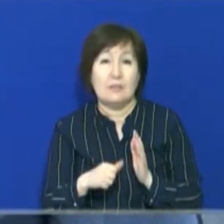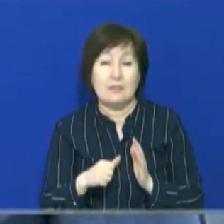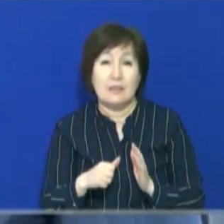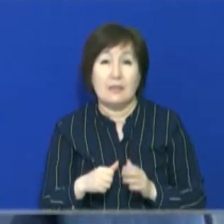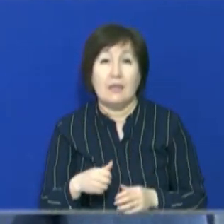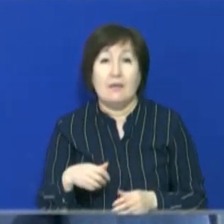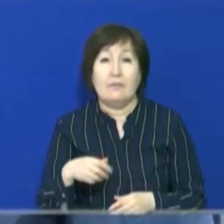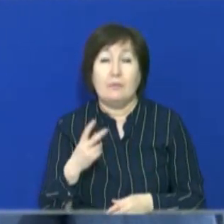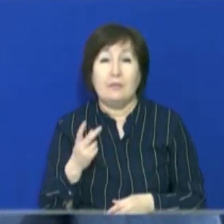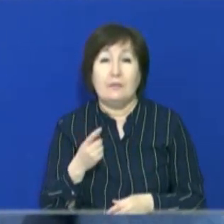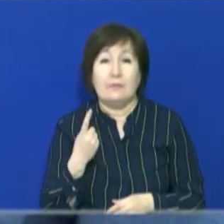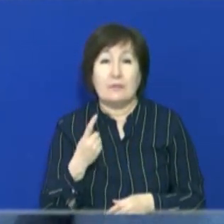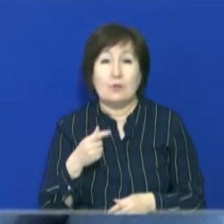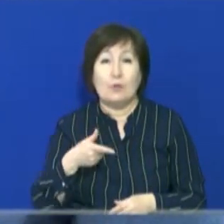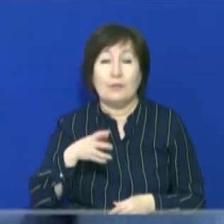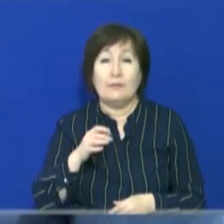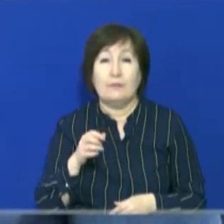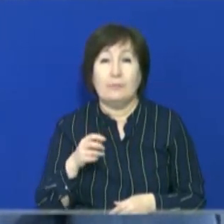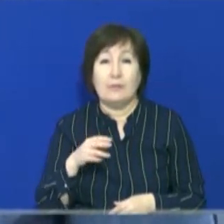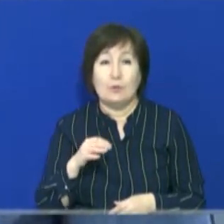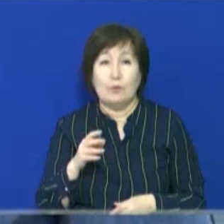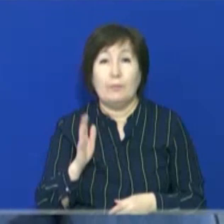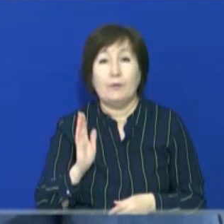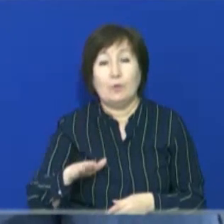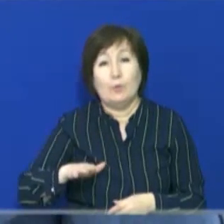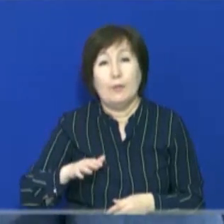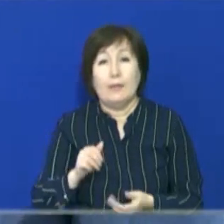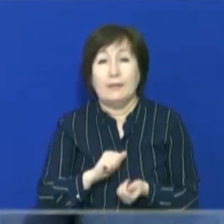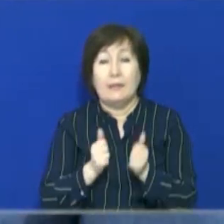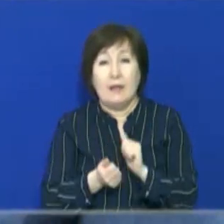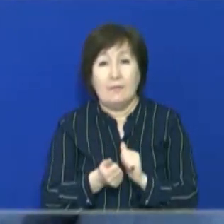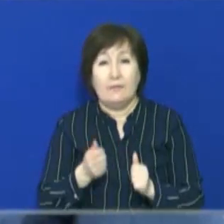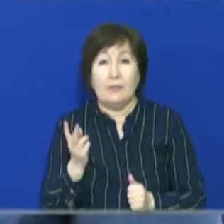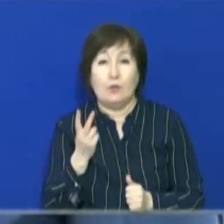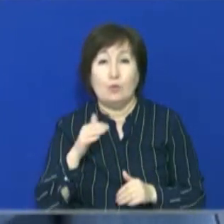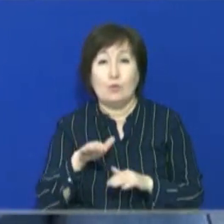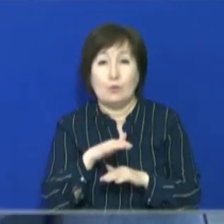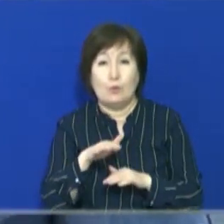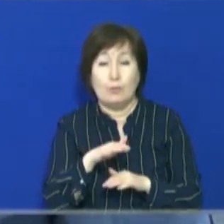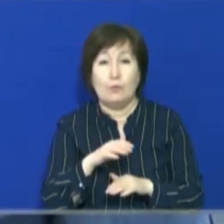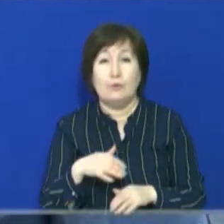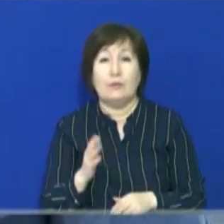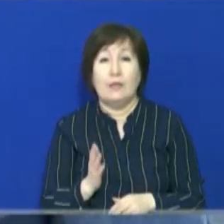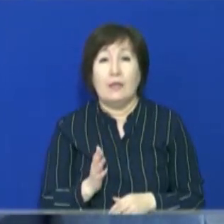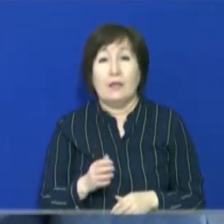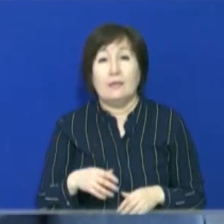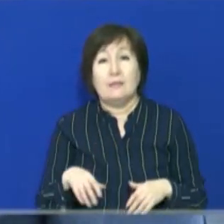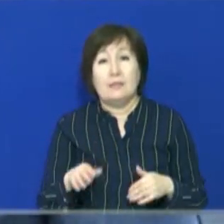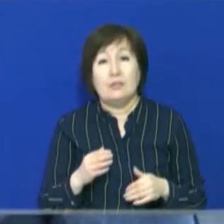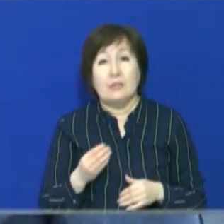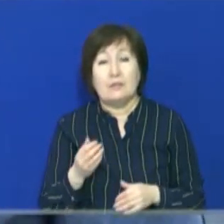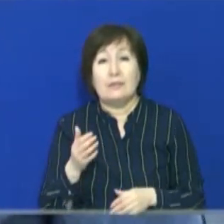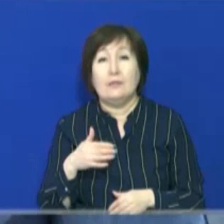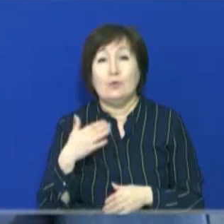мы закончим ремонт этой улицы. На нее ушло 450 тонн щебня, 380 тонн гравия. Следующая улица – улица